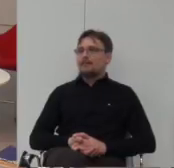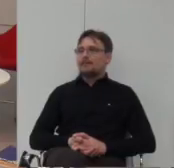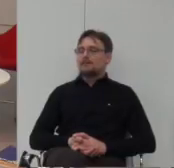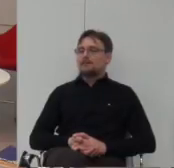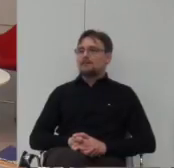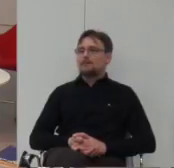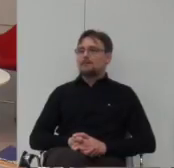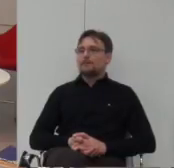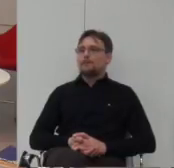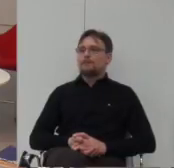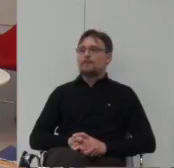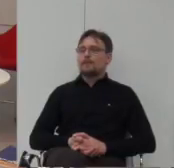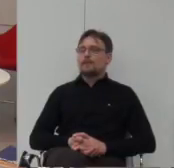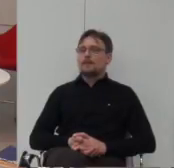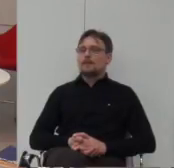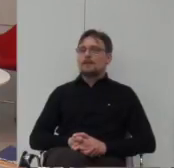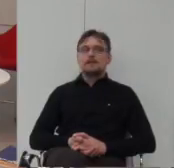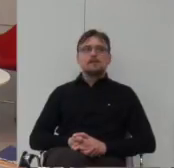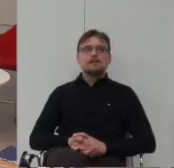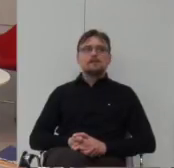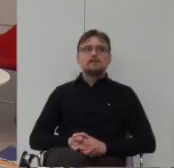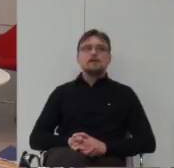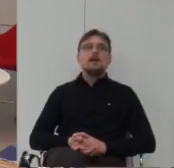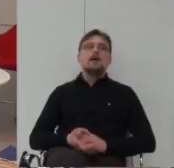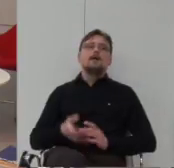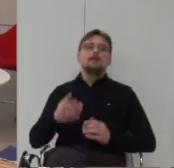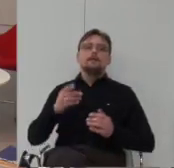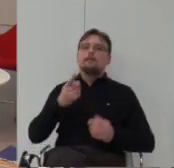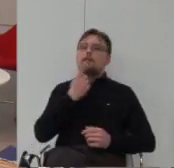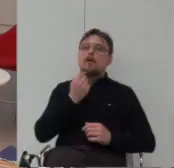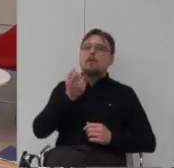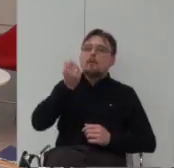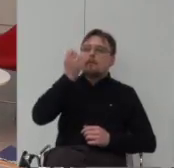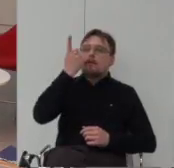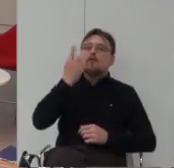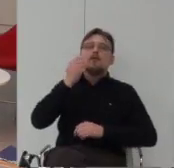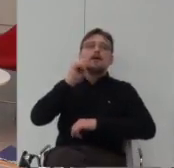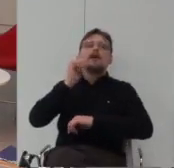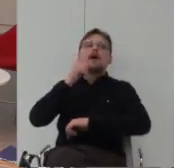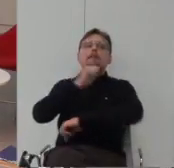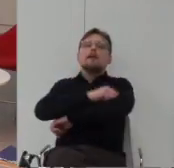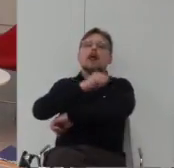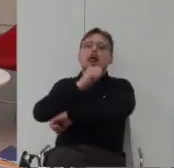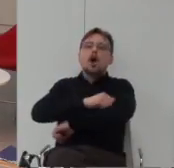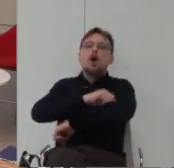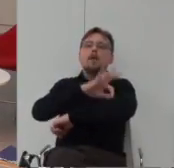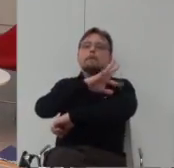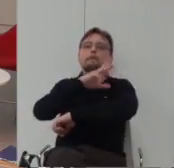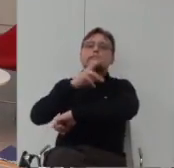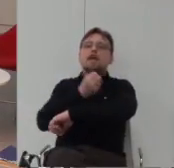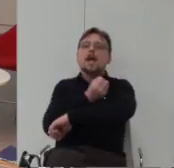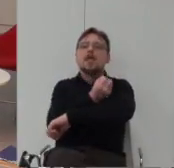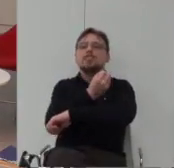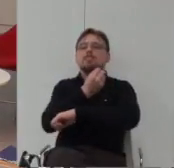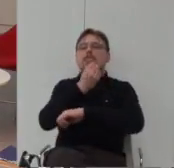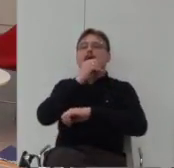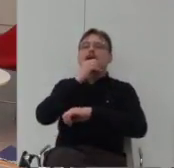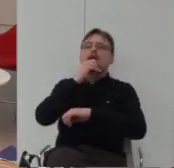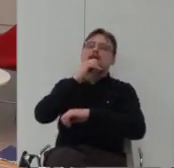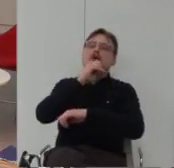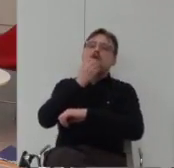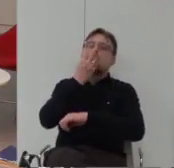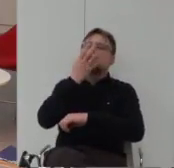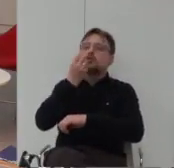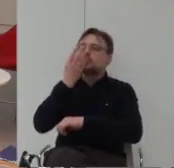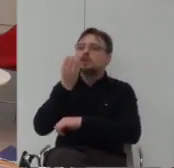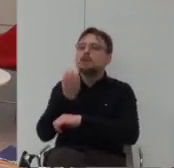Zachęcamy. Tych balkonów pięknie zazielenionych w jakiejś koncepcji jest bardzo mało. Macie to bardzo ładne przykłady ze świata, więc pytam się,